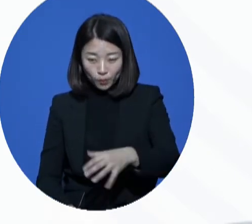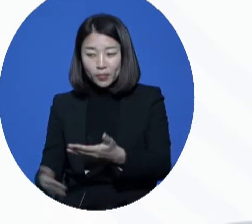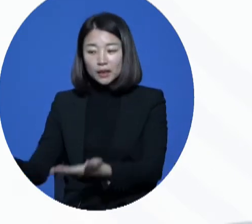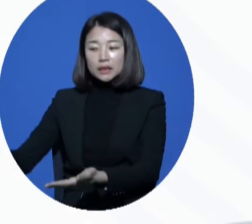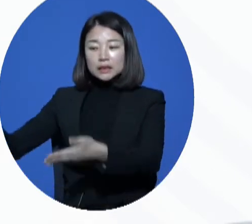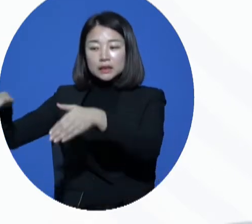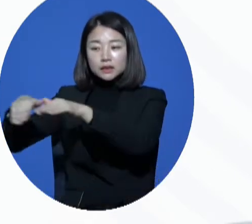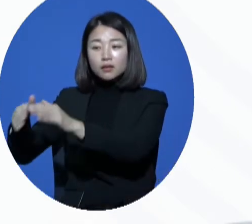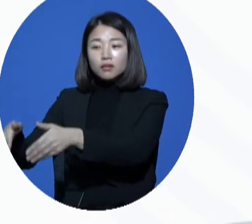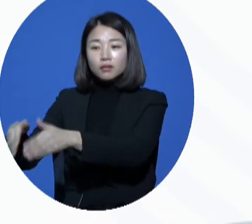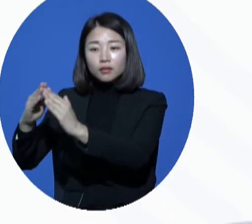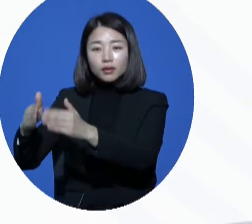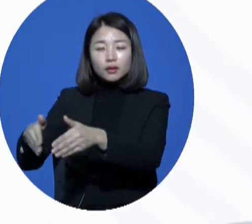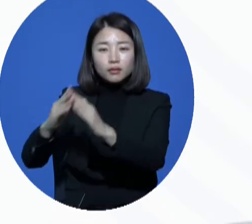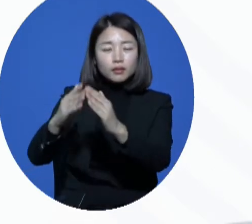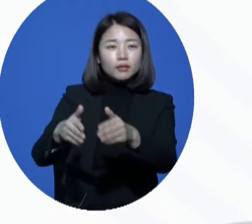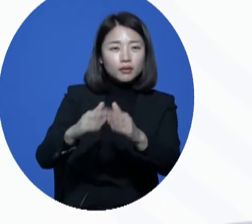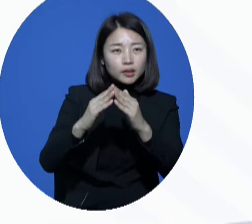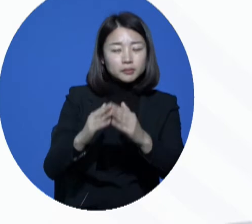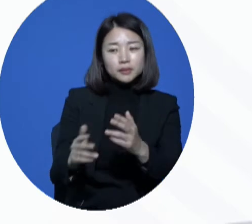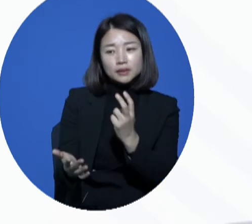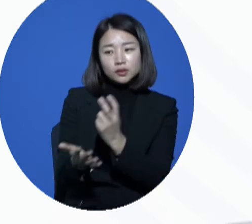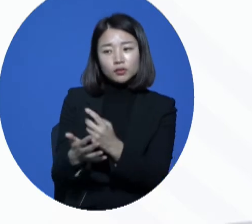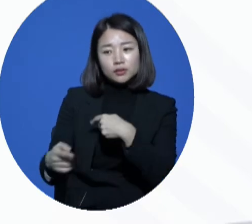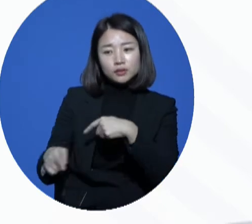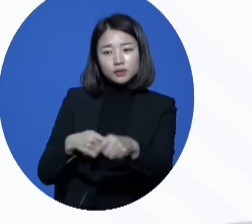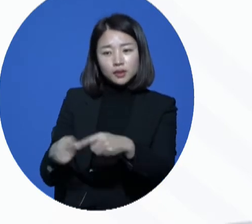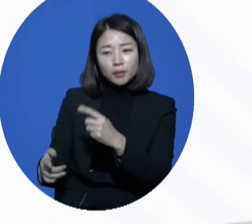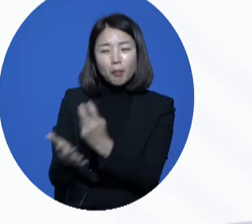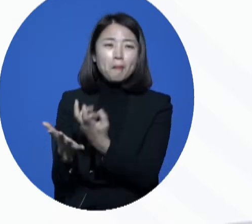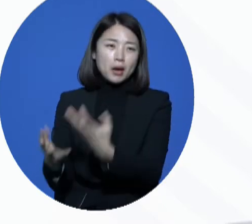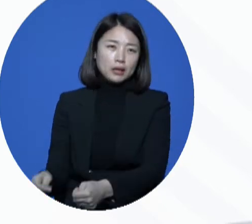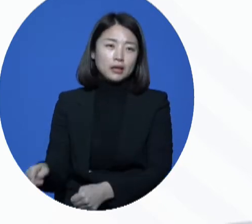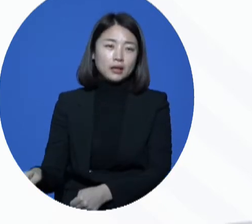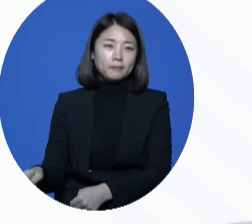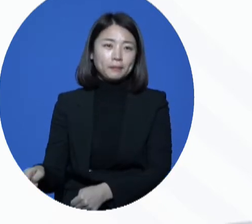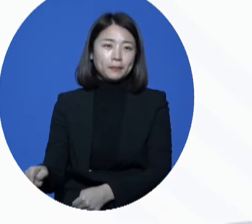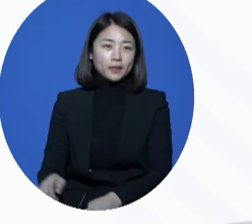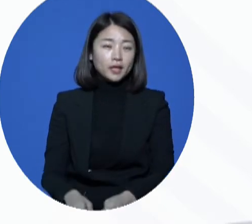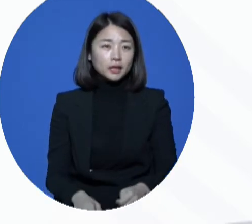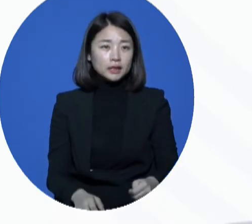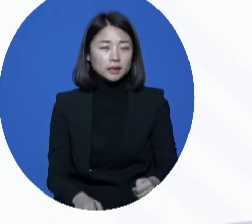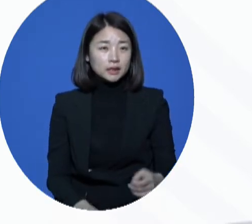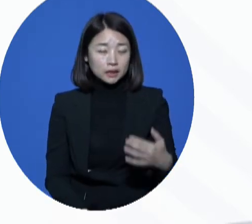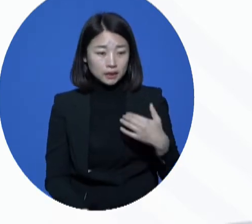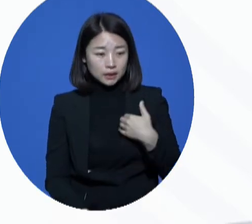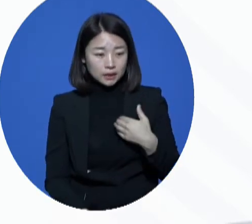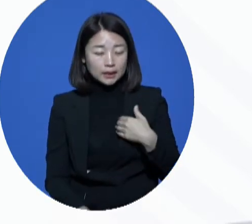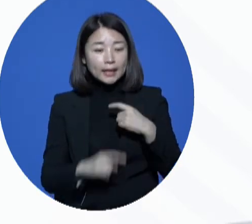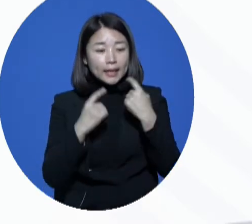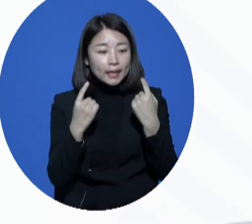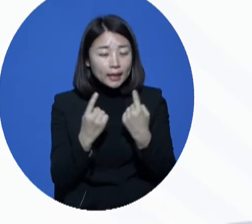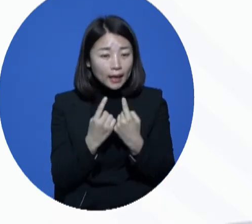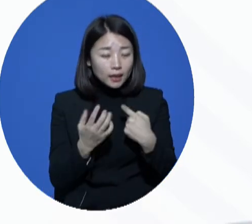이에 기여하고 있기 때문에 인권 침해는 심각한 피해, 신체적인